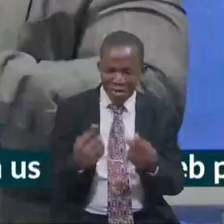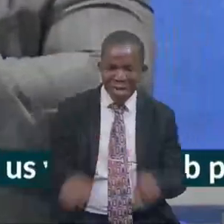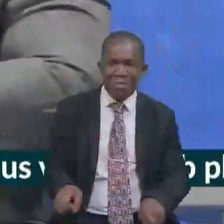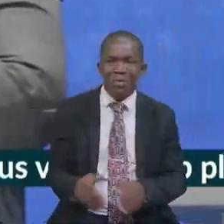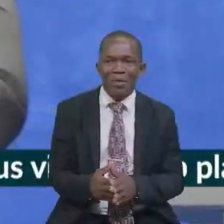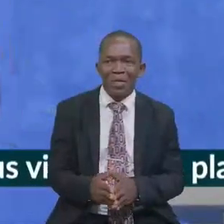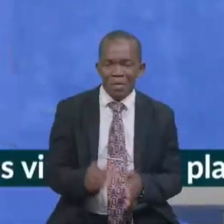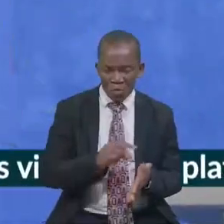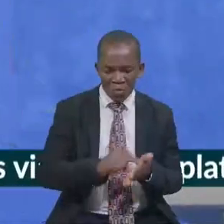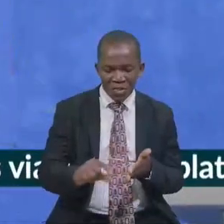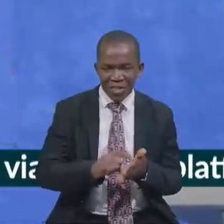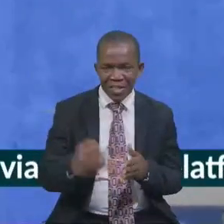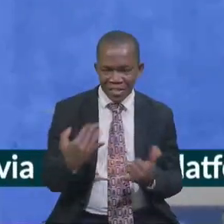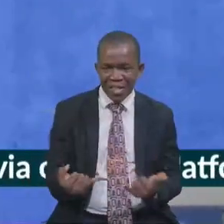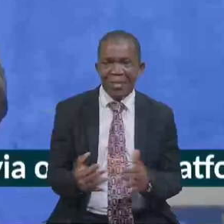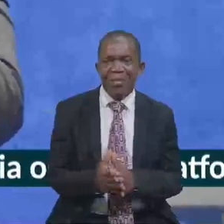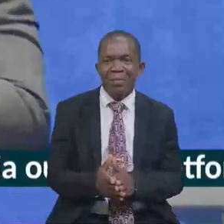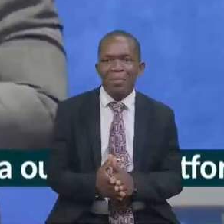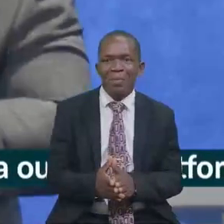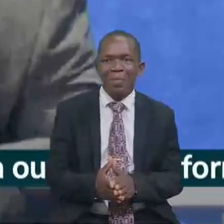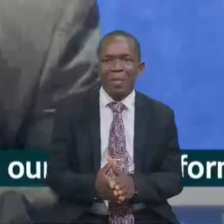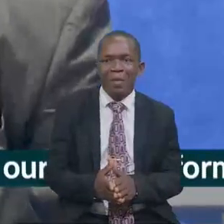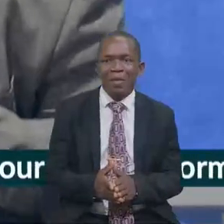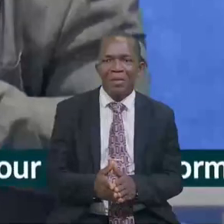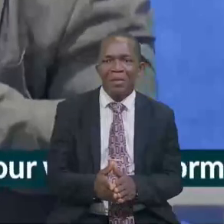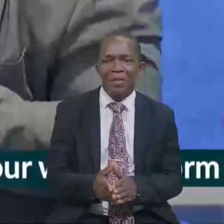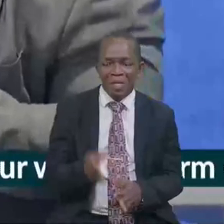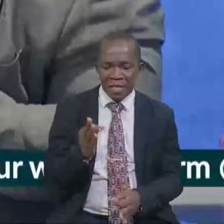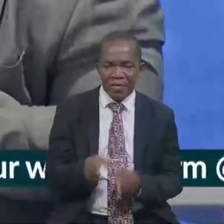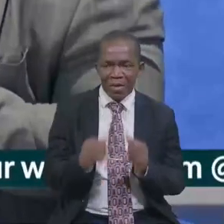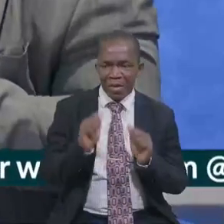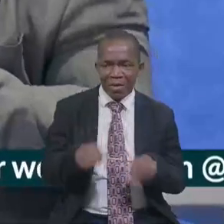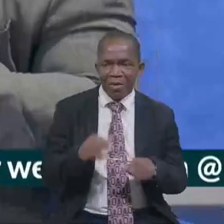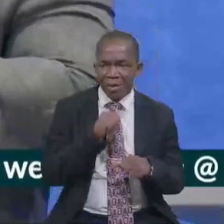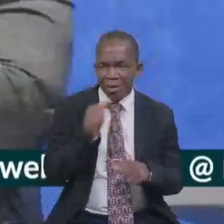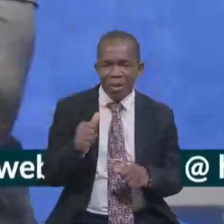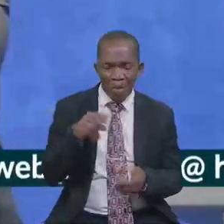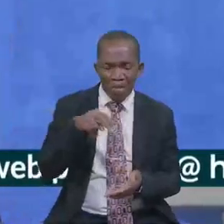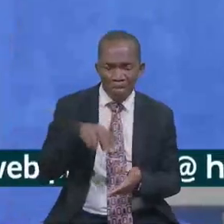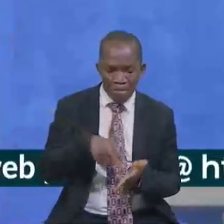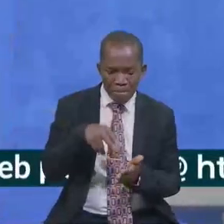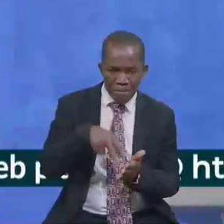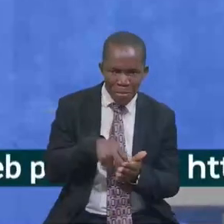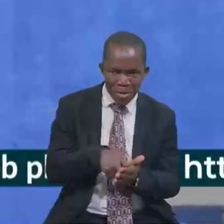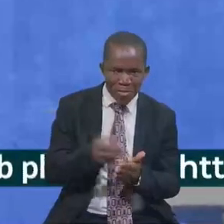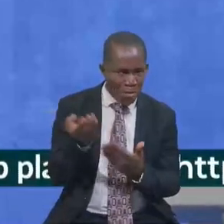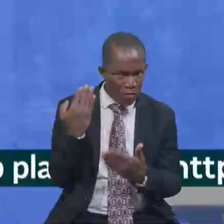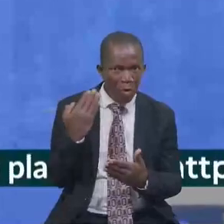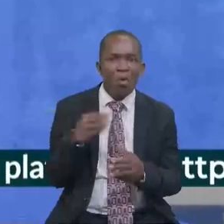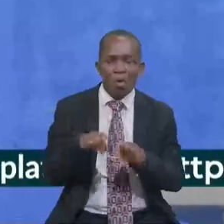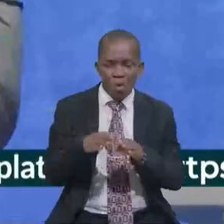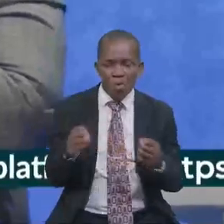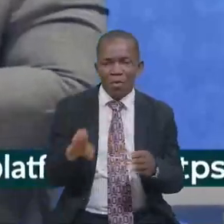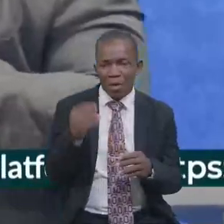Examine alors. Si tu n'arrives pas à te courber, couvre-toi. Si tu ne pourrais pas voir, ouvre tes yeux, tu vas voir.